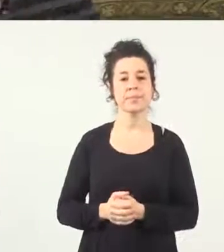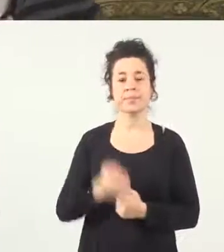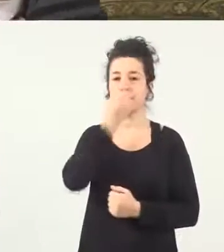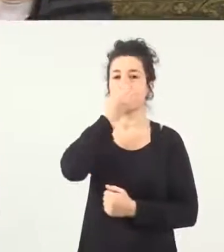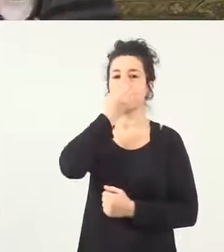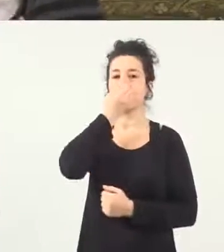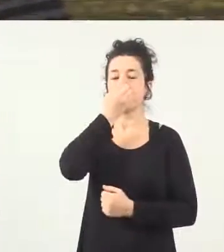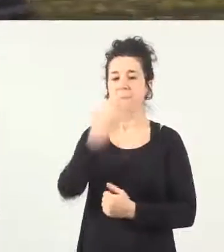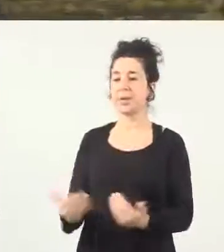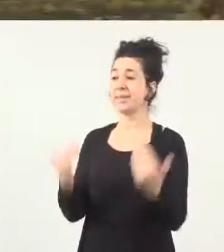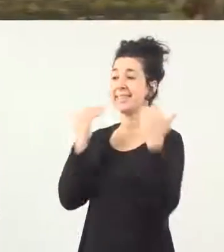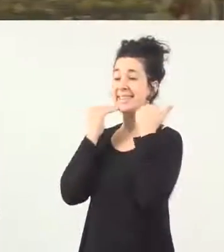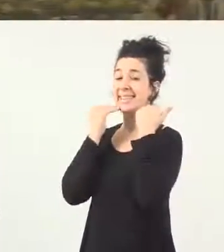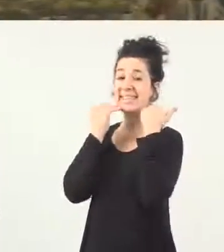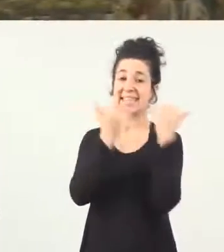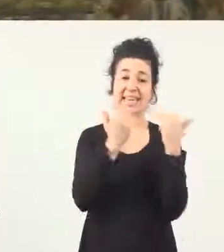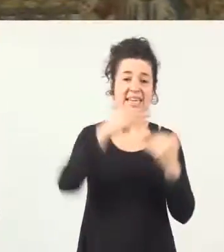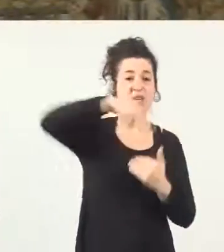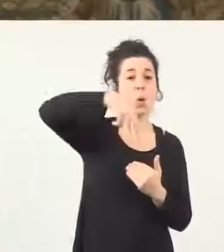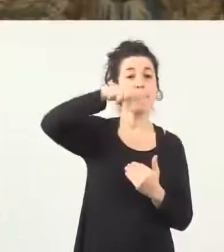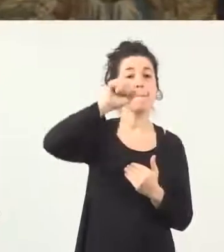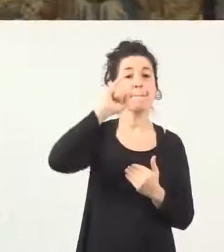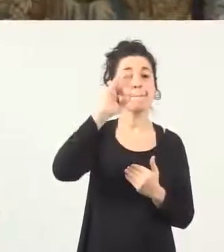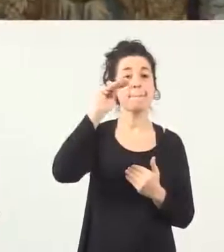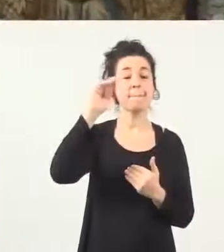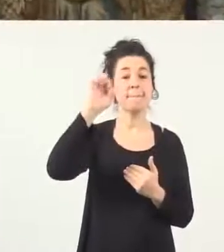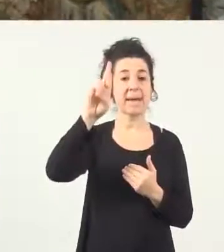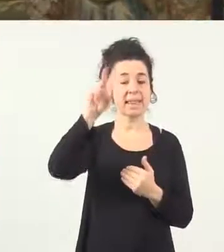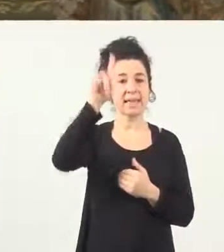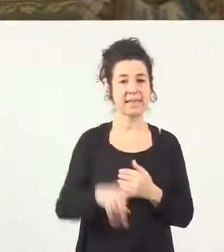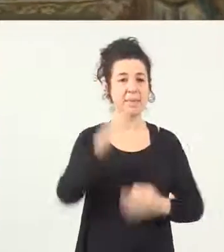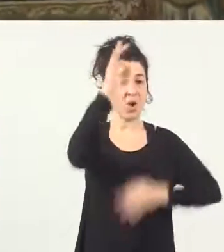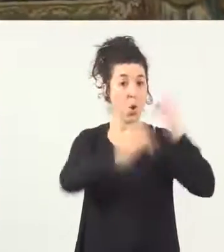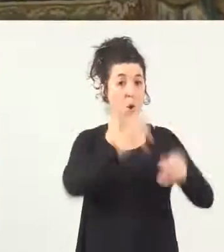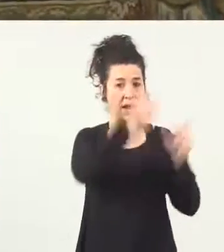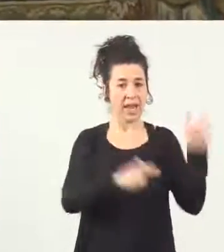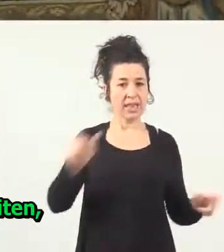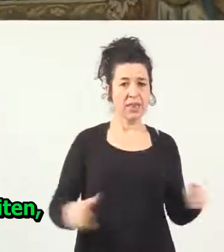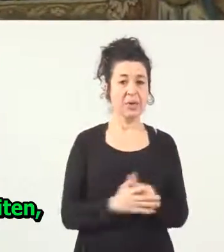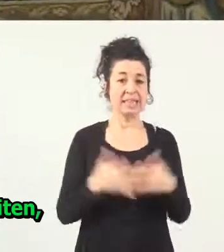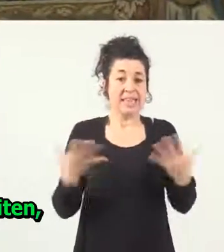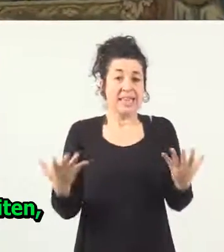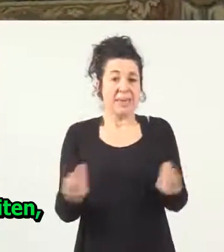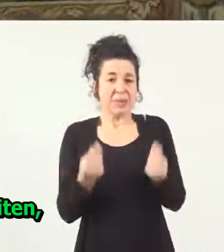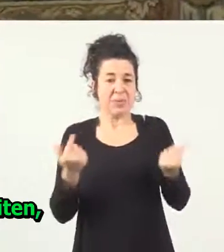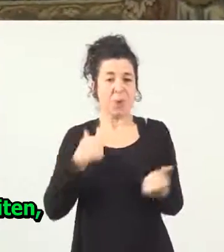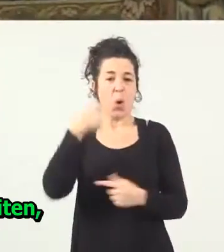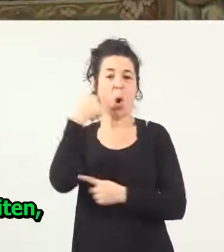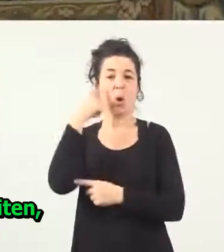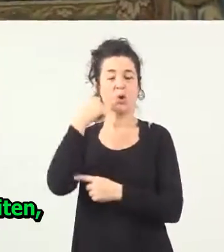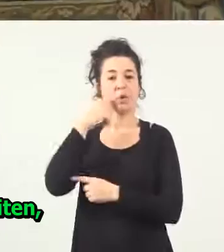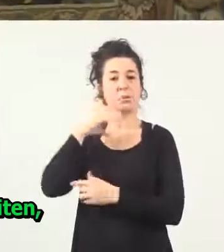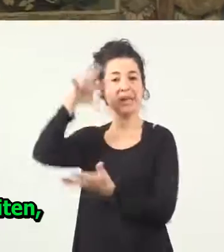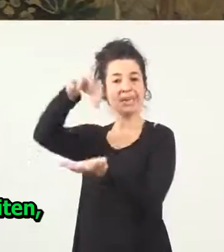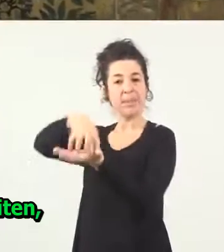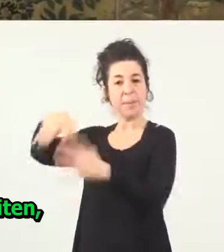Oso ondo, eskerrik asko Maider, eta eskerrik asko antolatzaileei, eta, ohituta nago